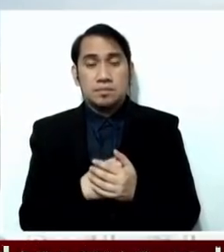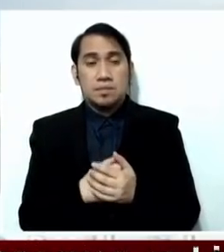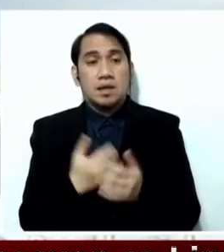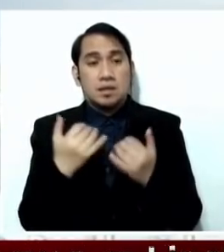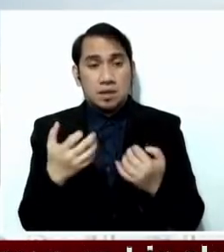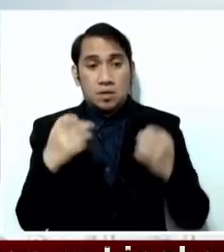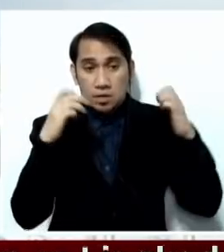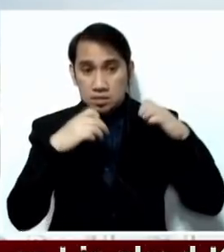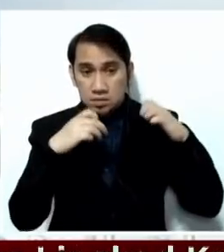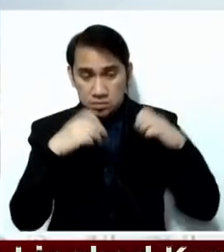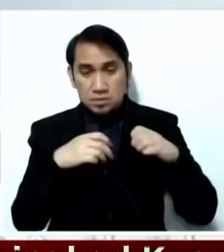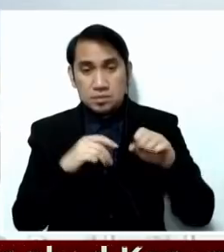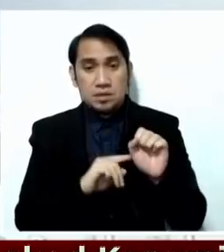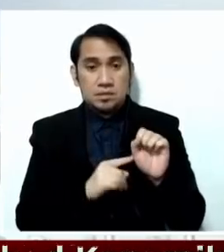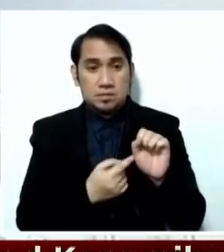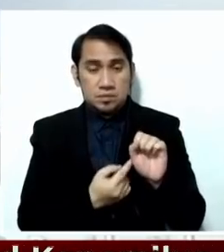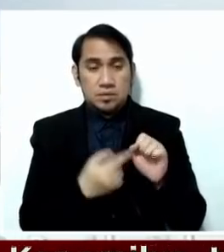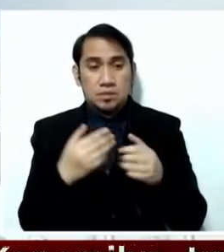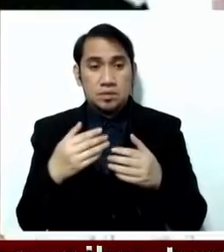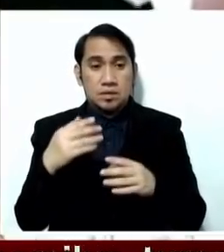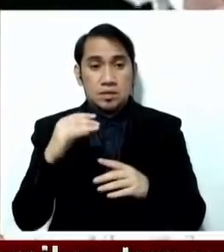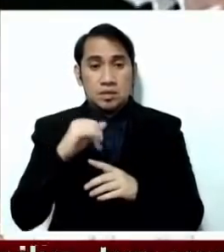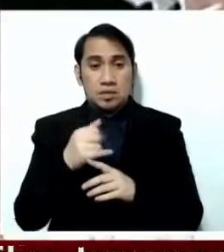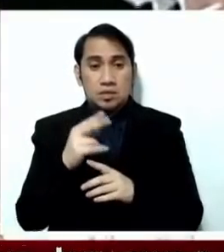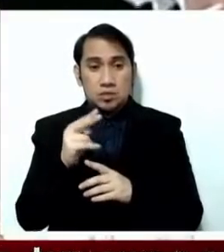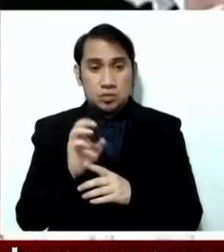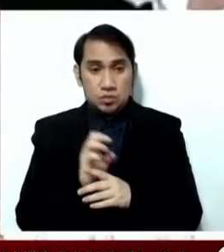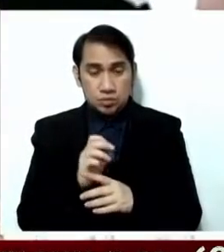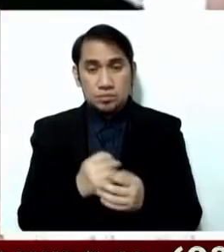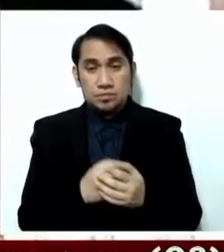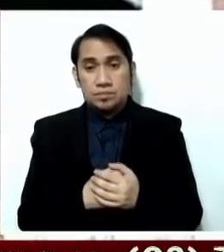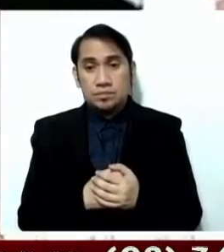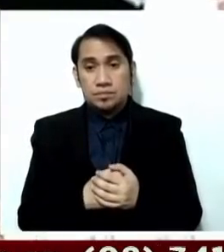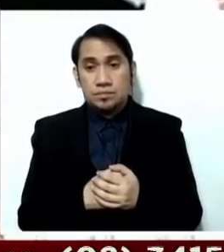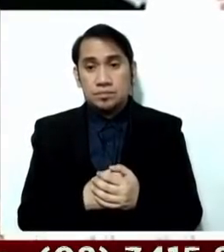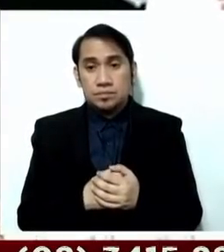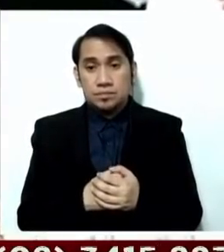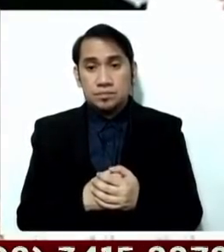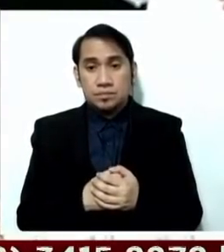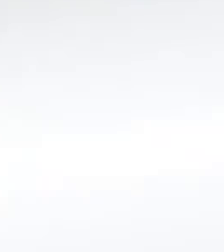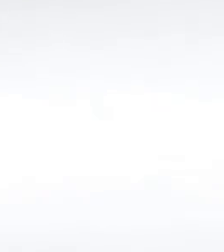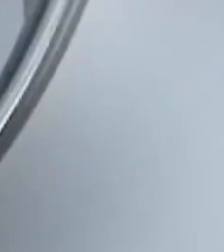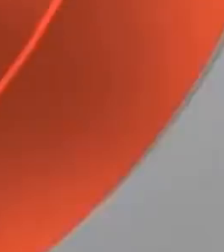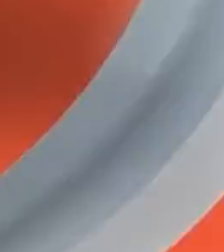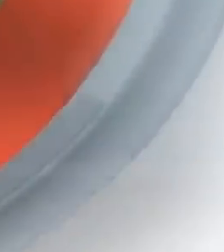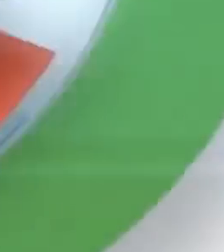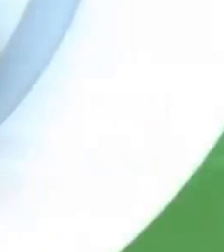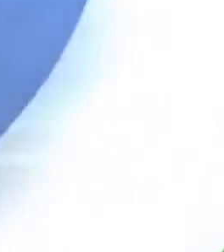inaasahan itong masisimulan sa Hunyo. Zandro Ochona, ABS-CBN News.